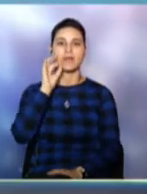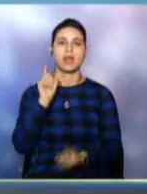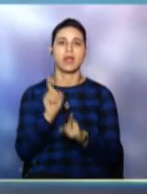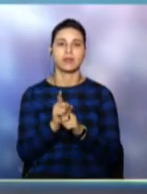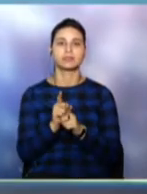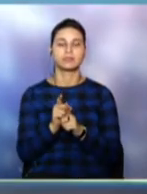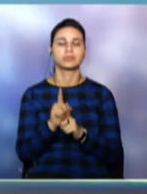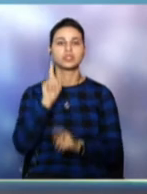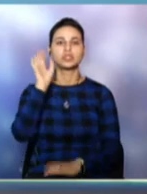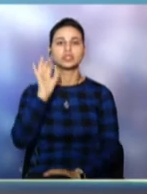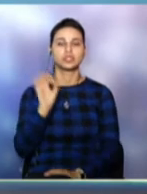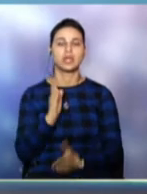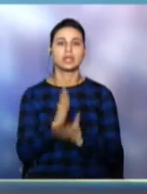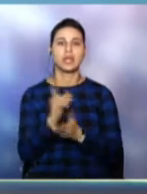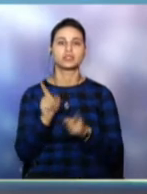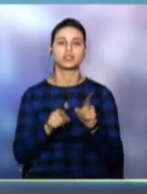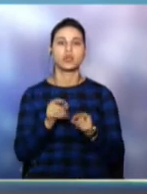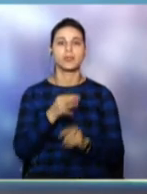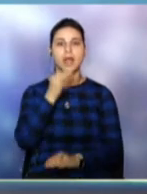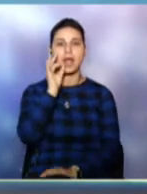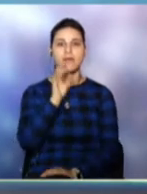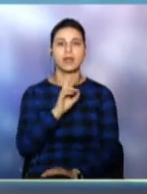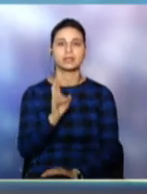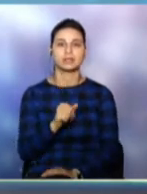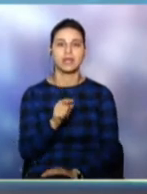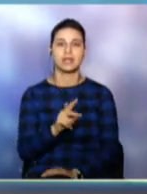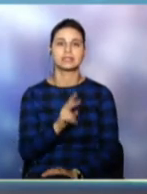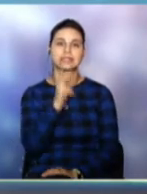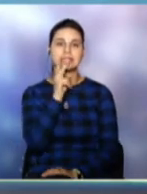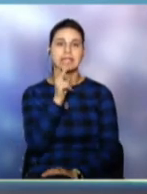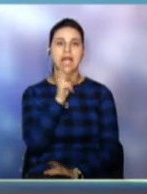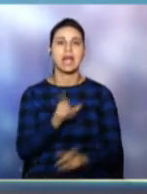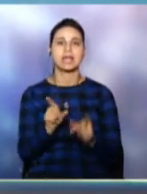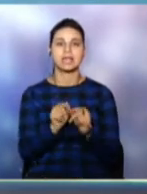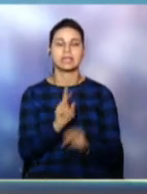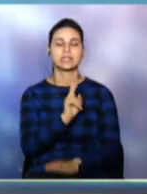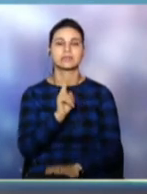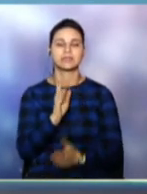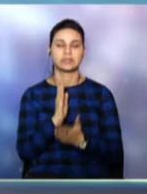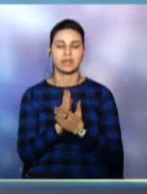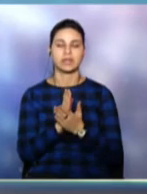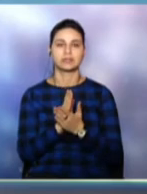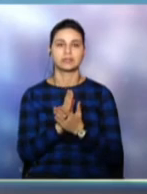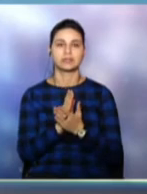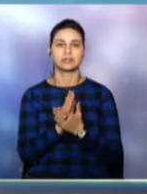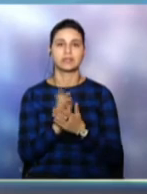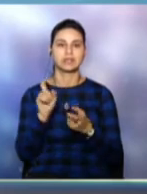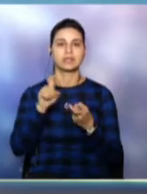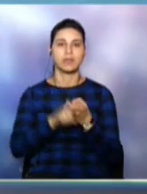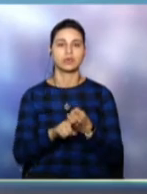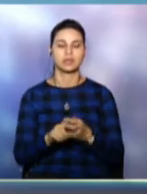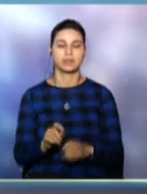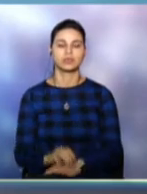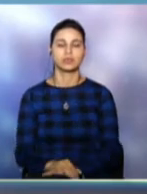შემთხვევაში ძალიან ხშირად არის ხოლმე ყავა და სიგარეტიც მათთვის, ვინც არის ნიკოტინზე დამოკიდებული